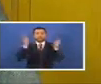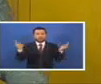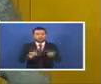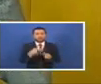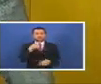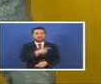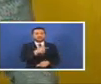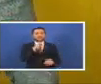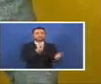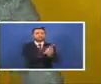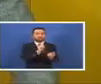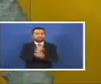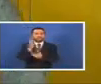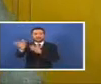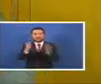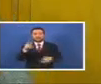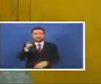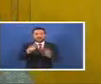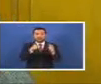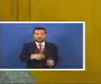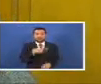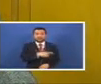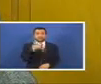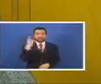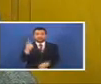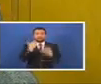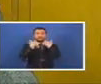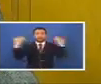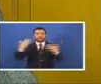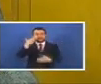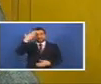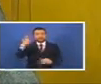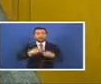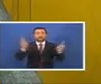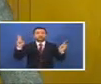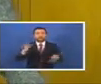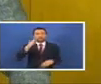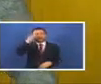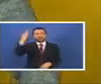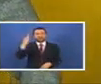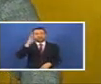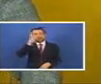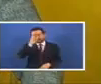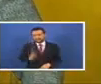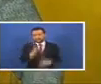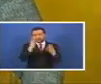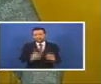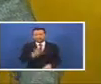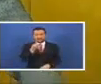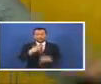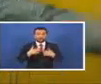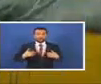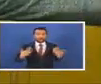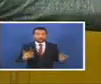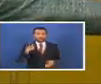uluslararası kurumlara gidiyorsunuz ve orada bir yargıç onuru, bağımsız yargıç onuruyla davranabilmenin